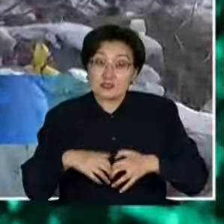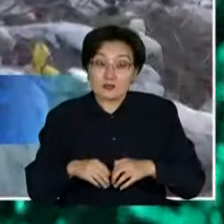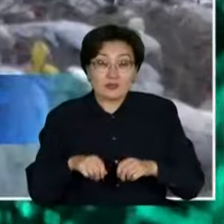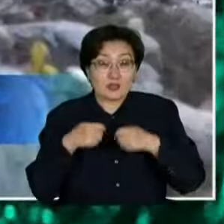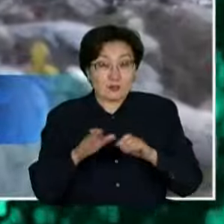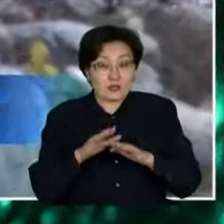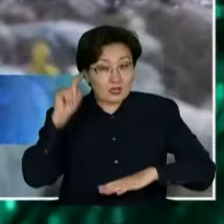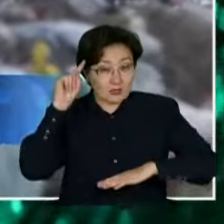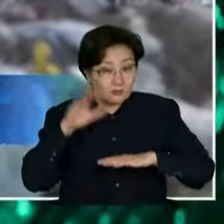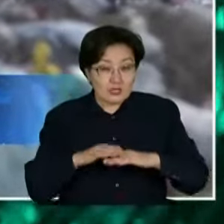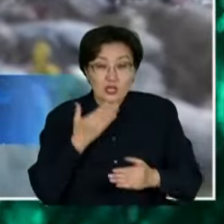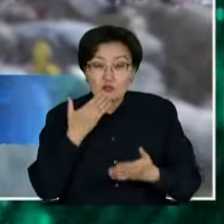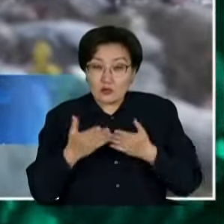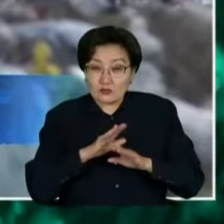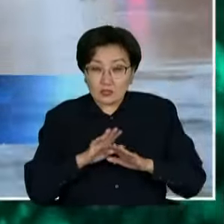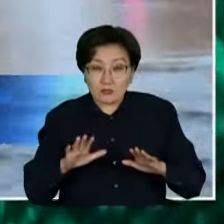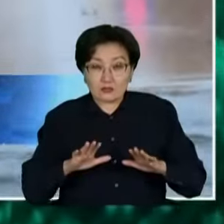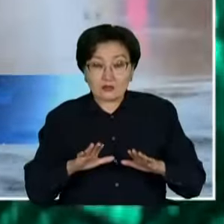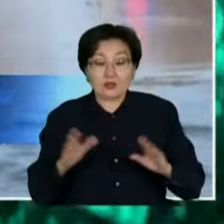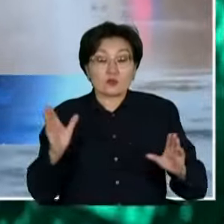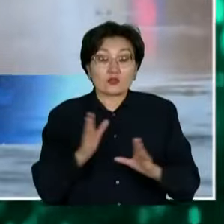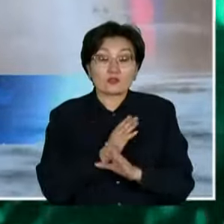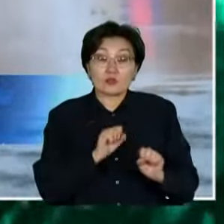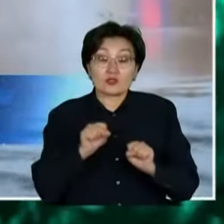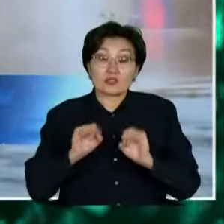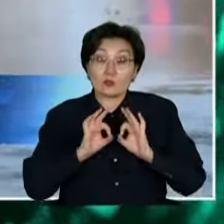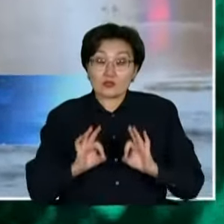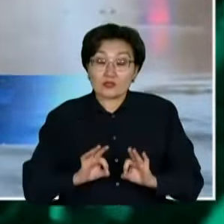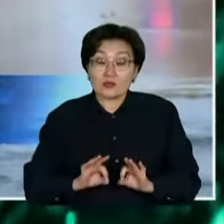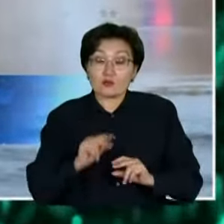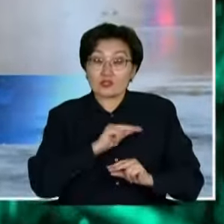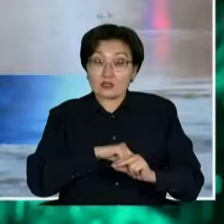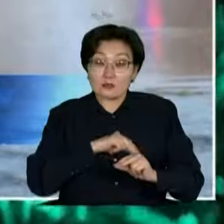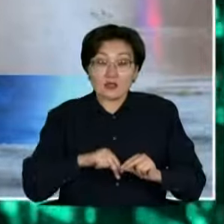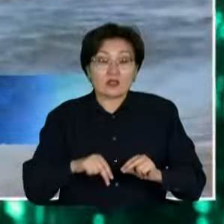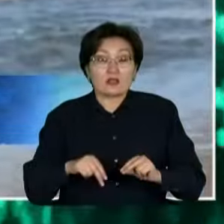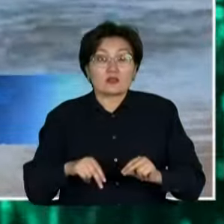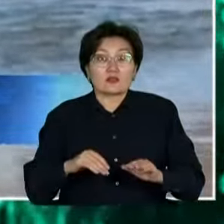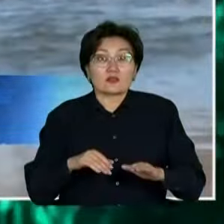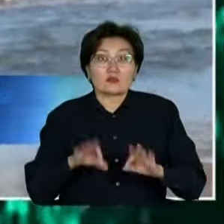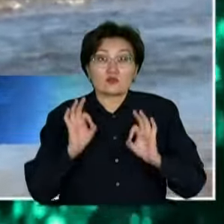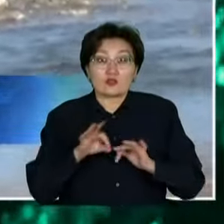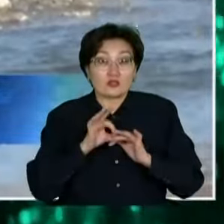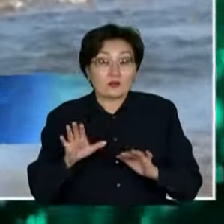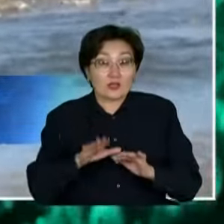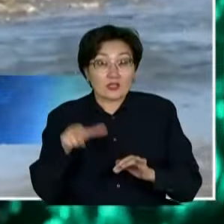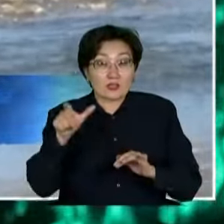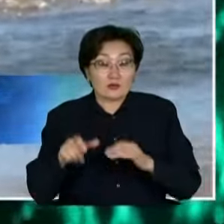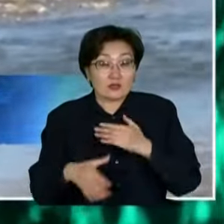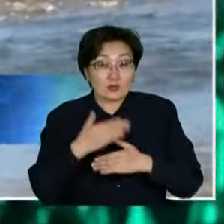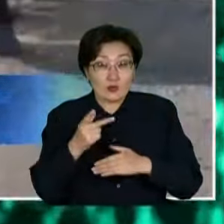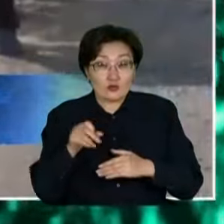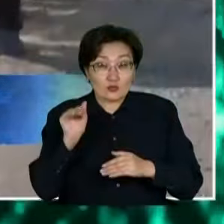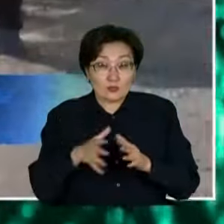де сұрау салмағаны белгілі болды. Табиғатты қорғау прокуратурасы жұмысына салғырт қарағандарды жауапқа тартып, 300 мың теңгеден